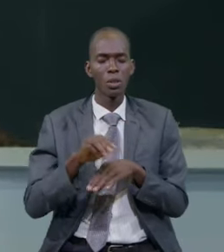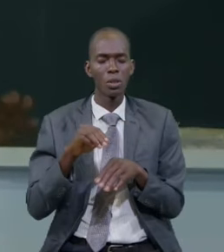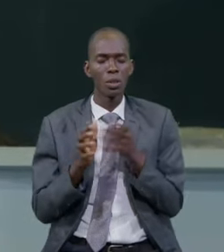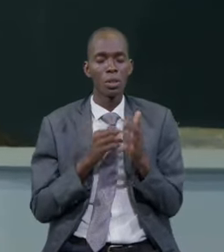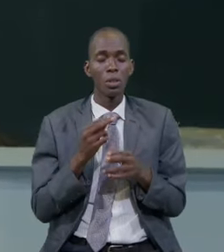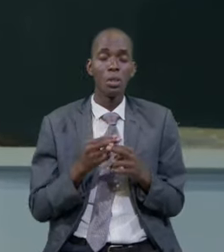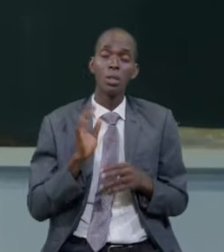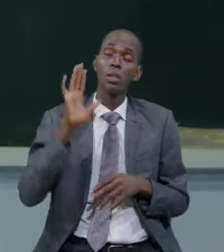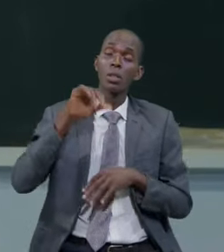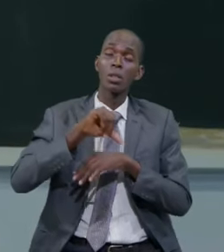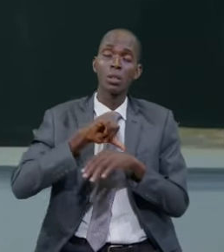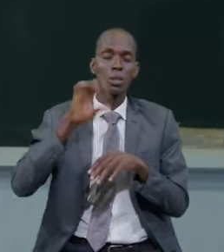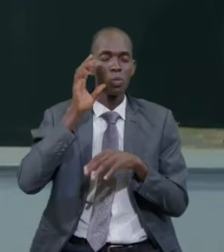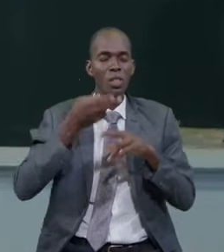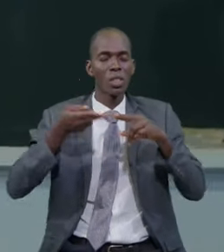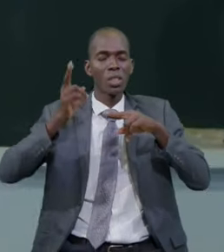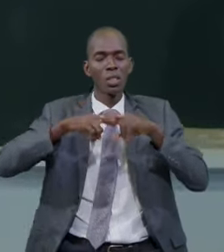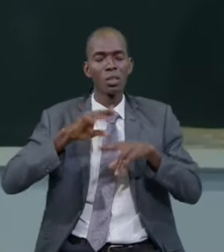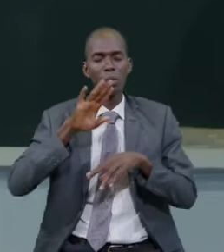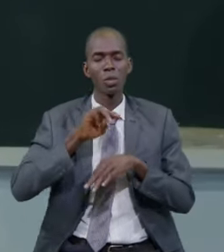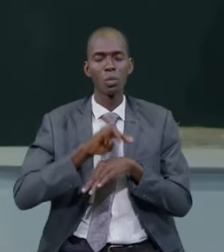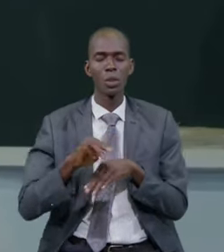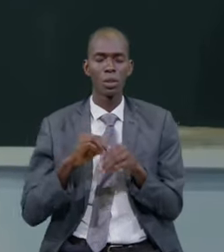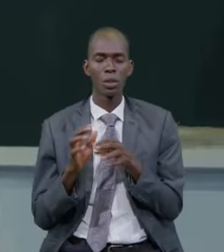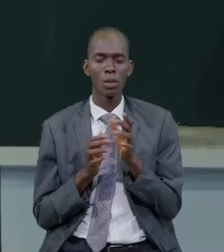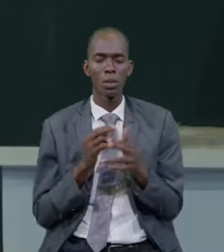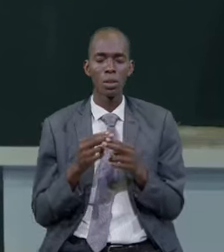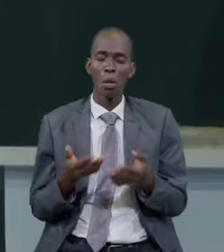Et son onction va accroître ton ministère.